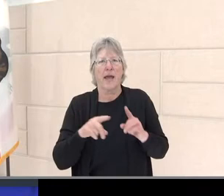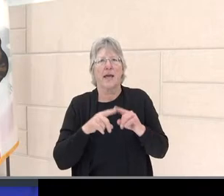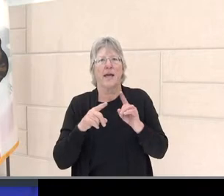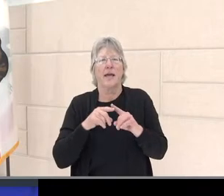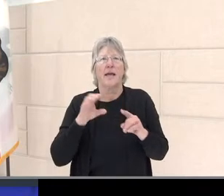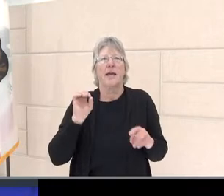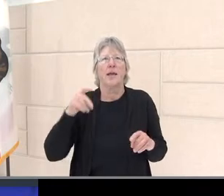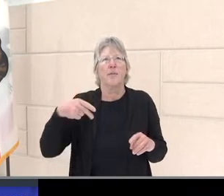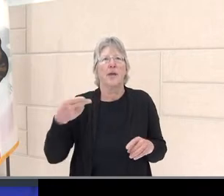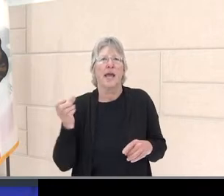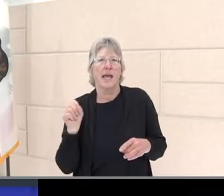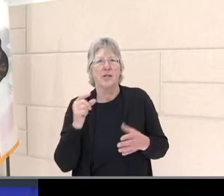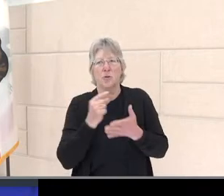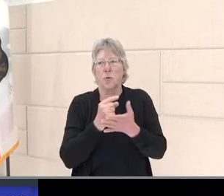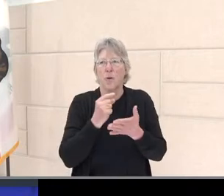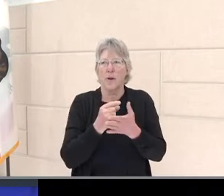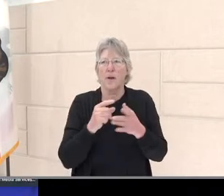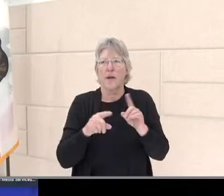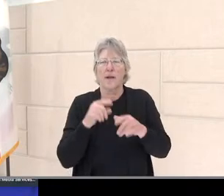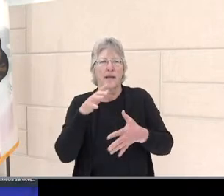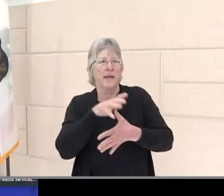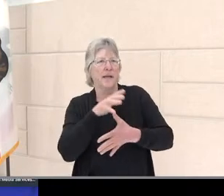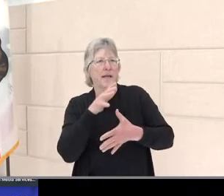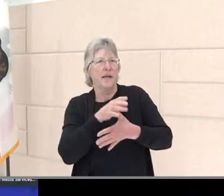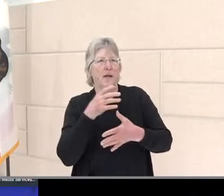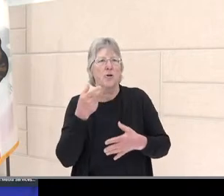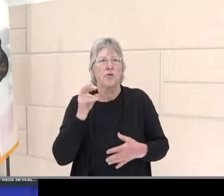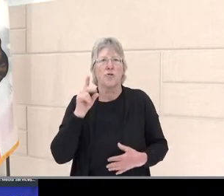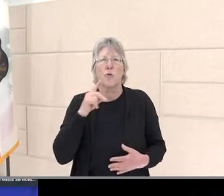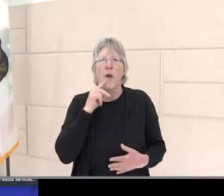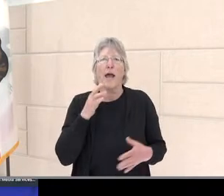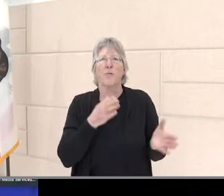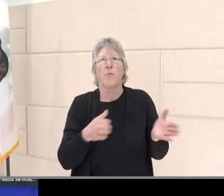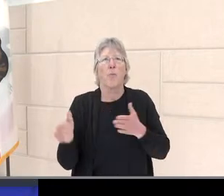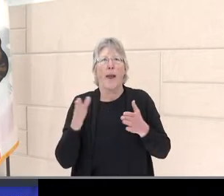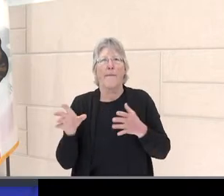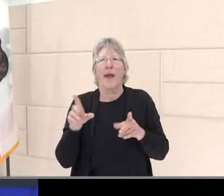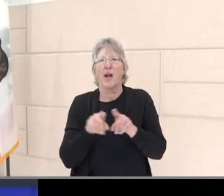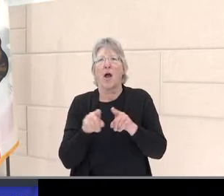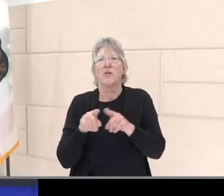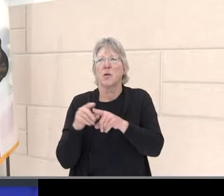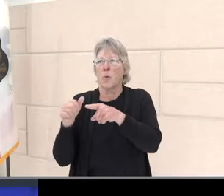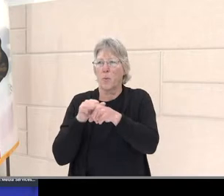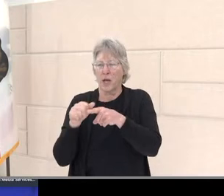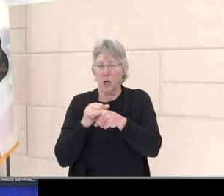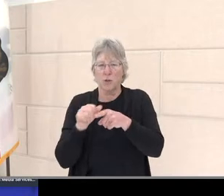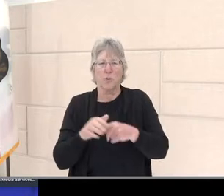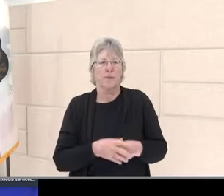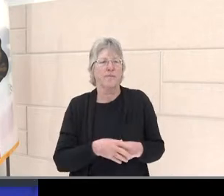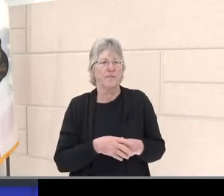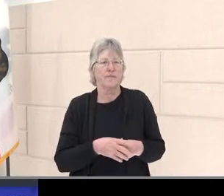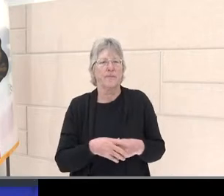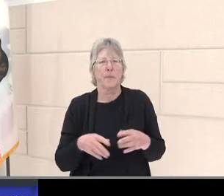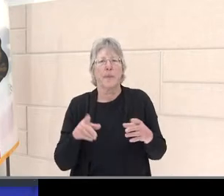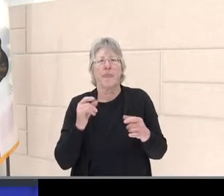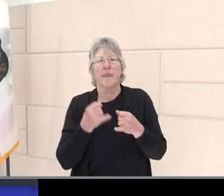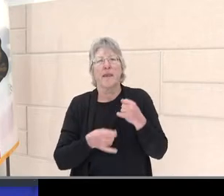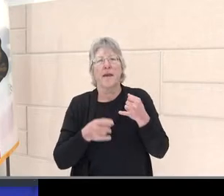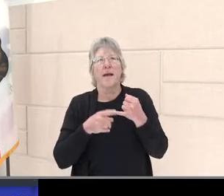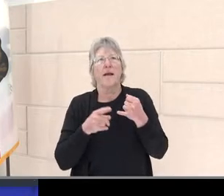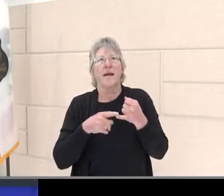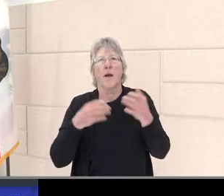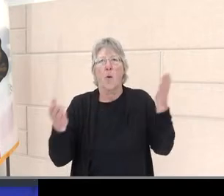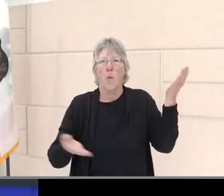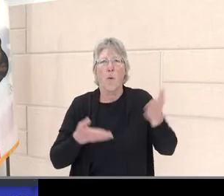គឺថាមានព័ត៌មានសពយ៉ាងរៀបរាប់បង្ហាញពួកគេអំពីរបៀបត្រូវប្រុងប្រៀបទុកហើ